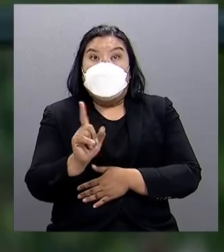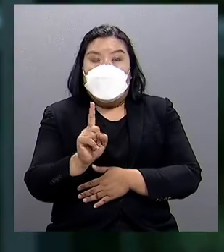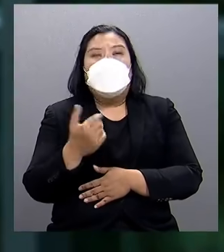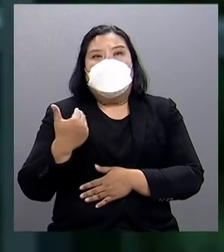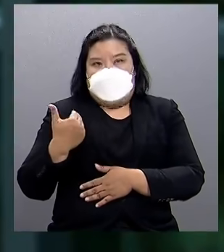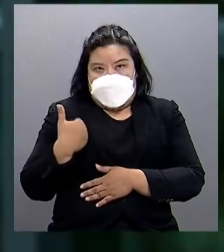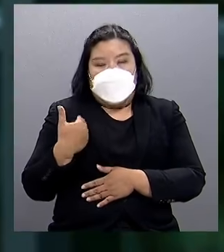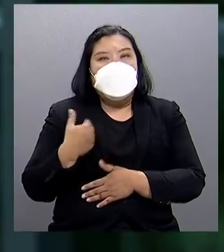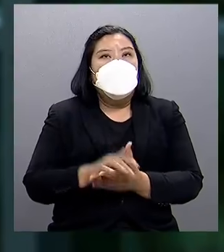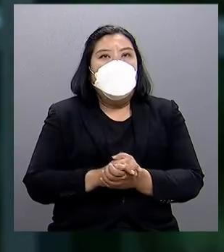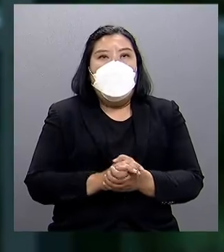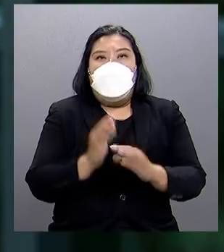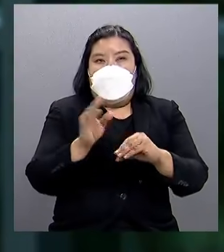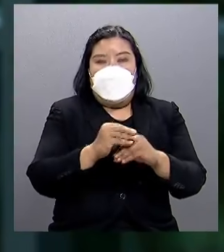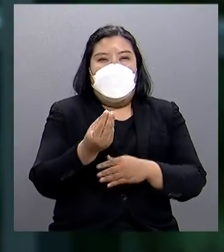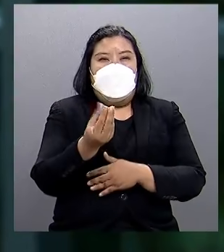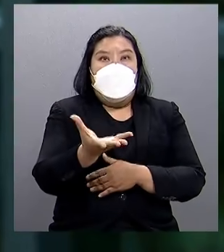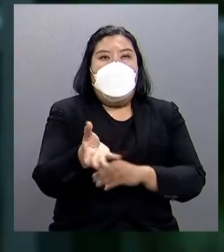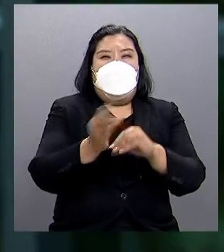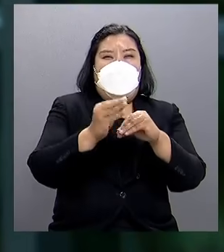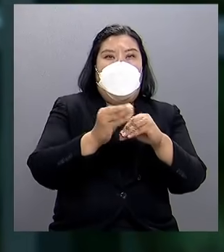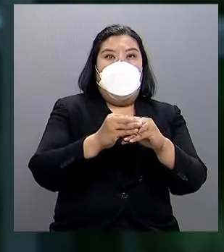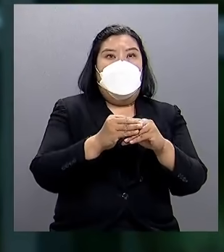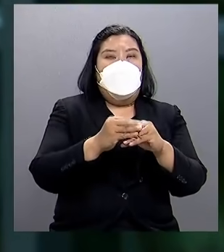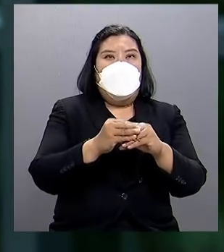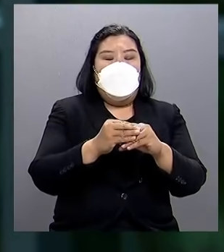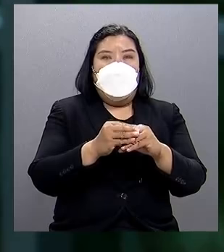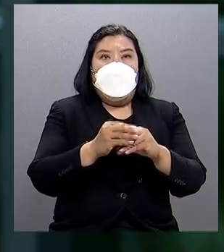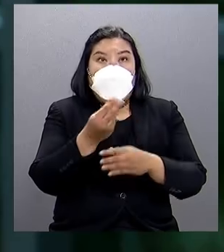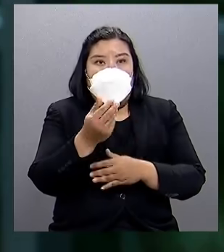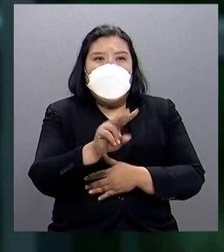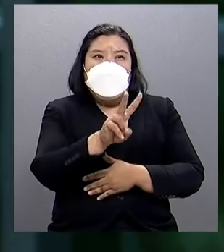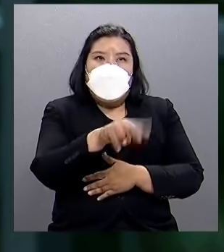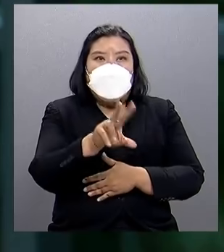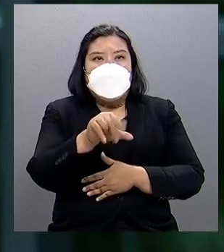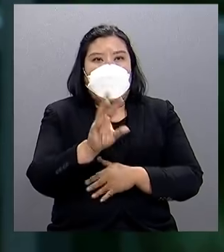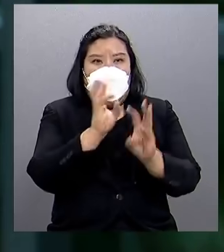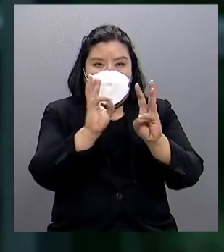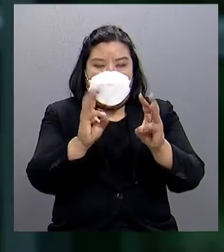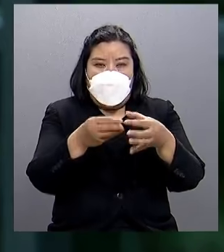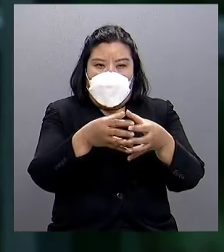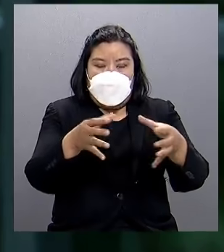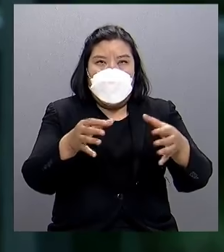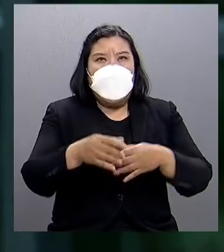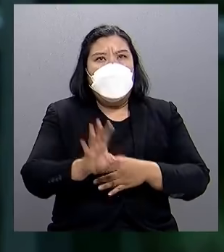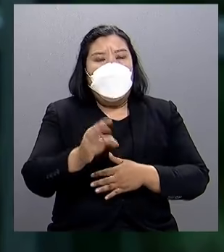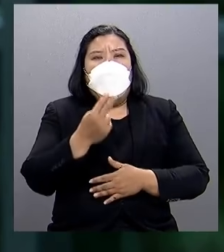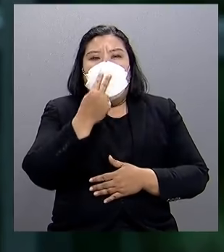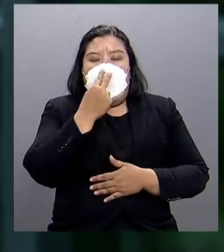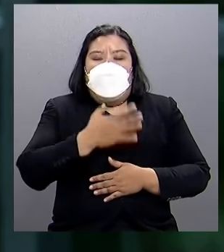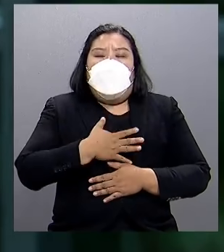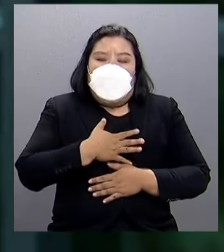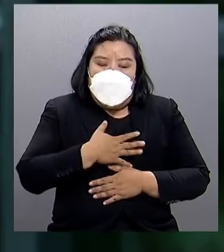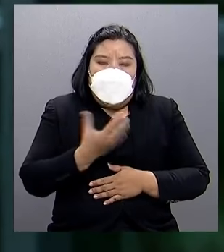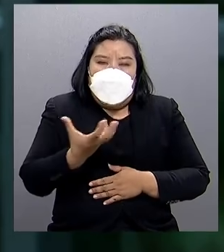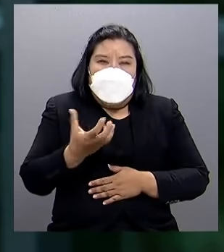ขึ้นถึง 2-3,000 เท่า โอ้ถือว่าทำไมเราแค่หายใจเสร็จเราก็อ้วนแล้วอ๋อยังไม่ทันได้กินเลย แล้วเวลาก